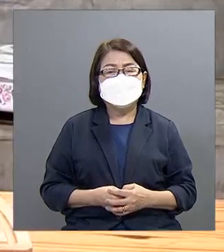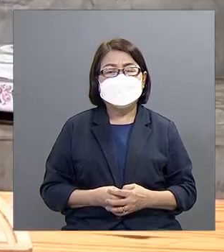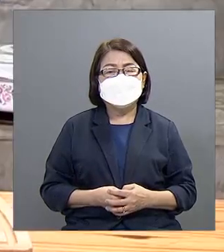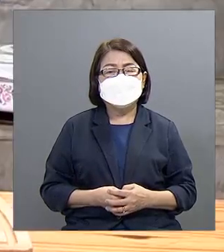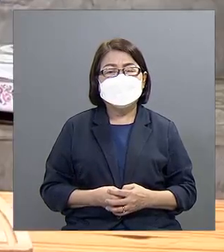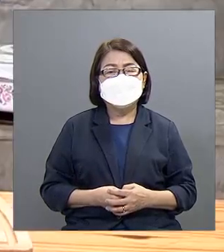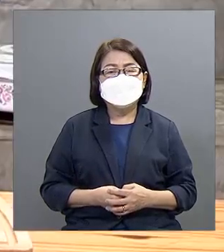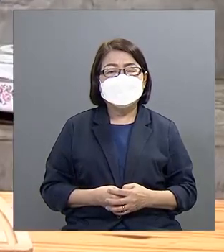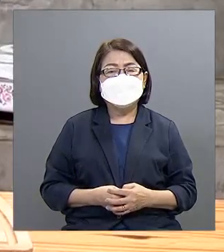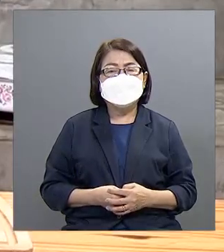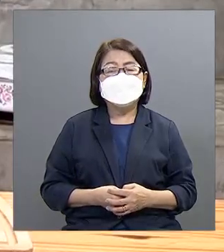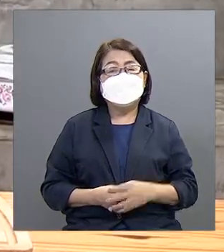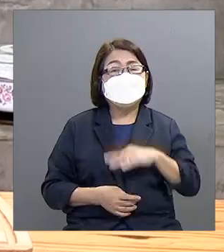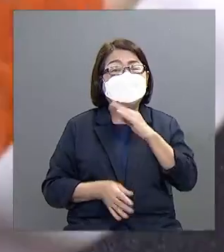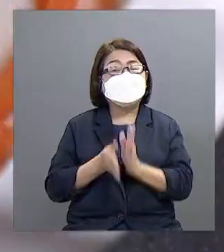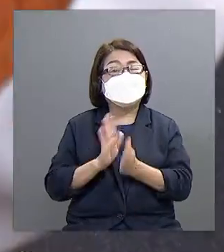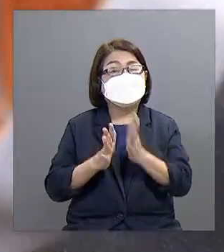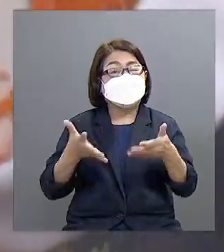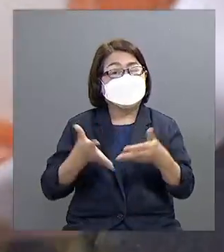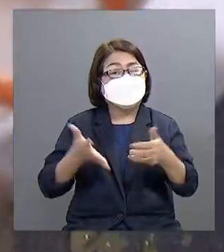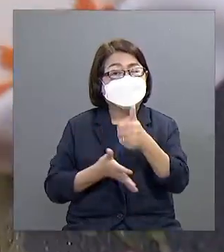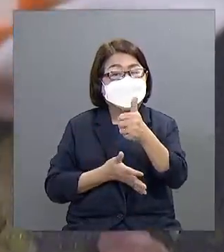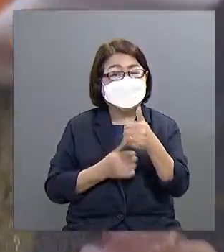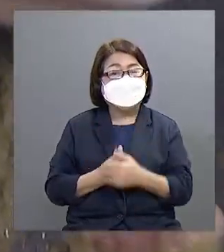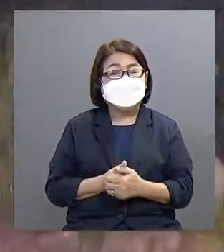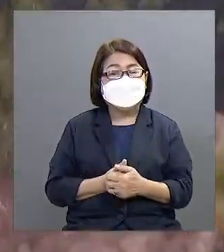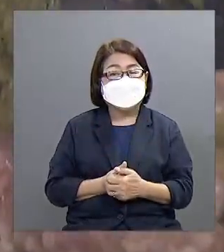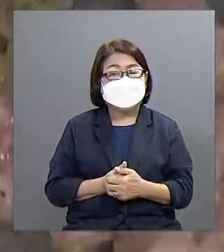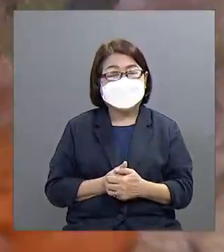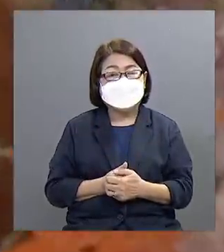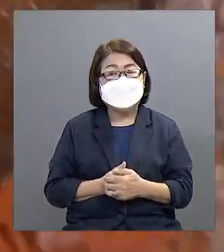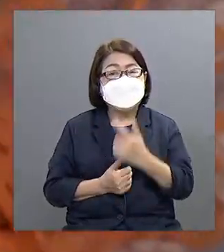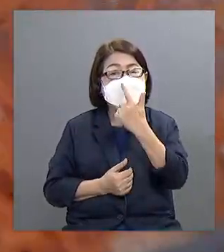พอหมูสับเริ่มสุกนะคะใส่แครอทซอยลงไปเลยค่ะ